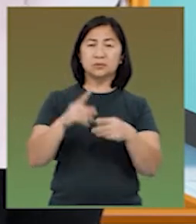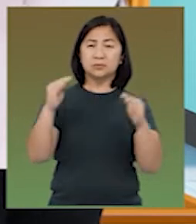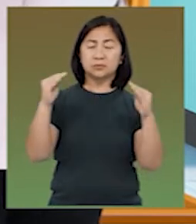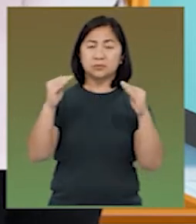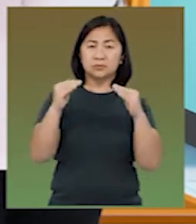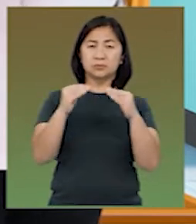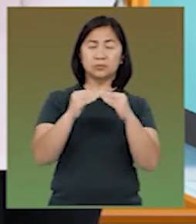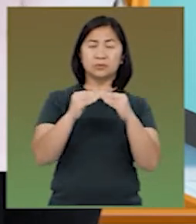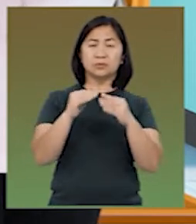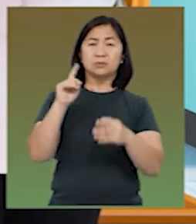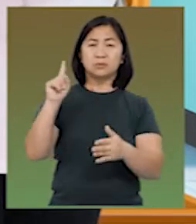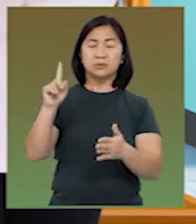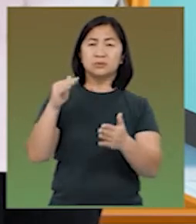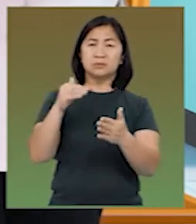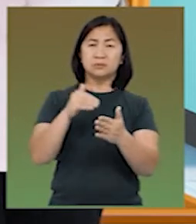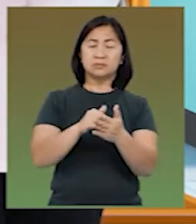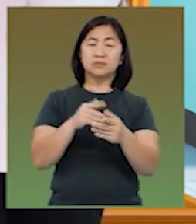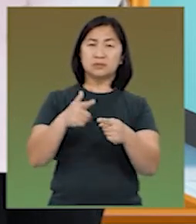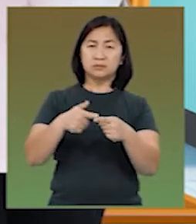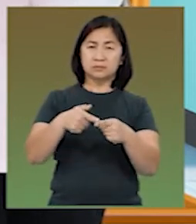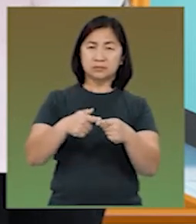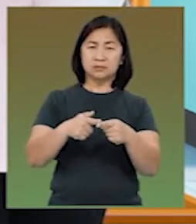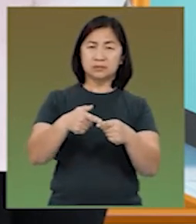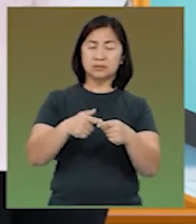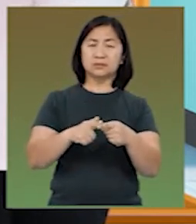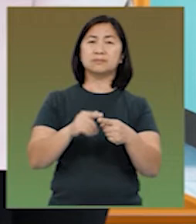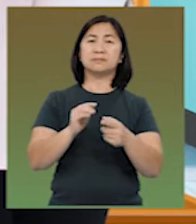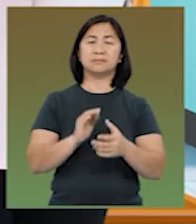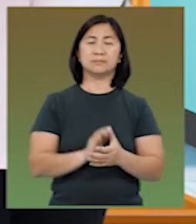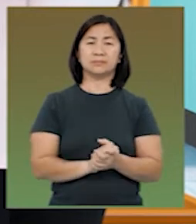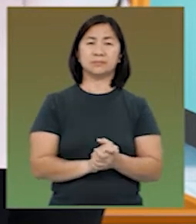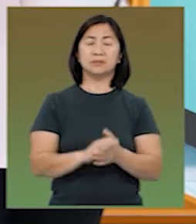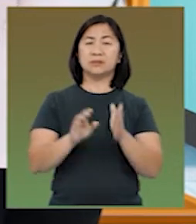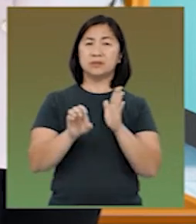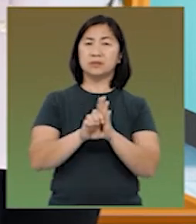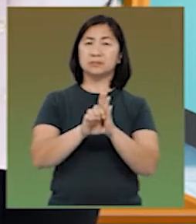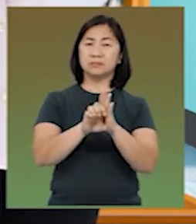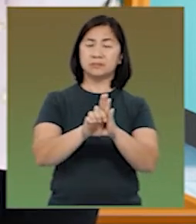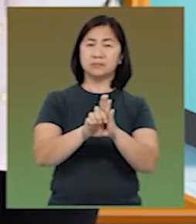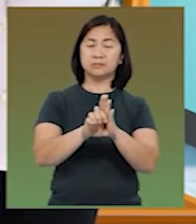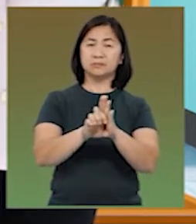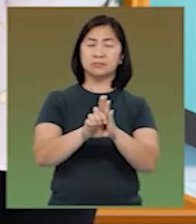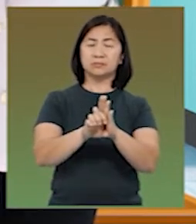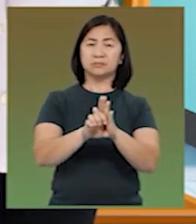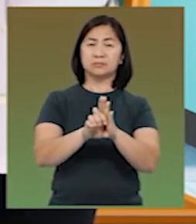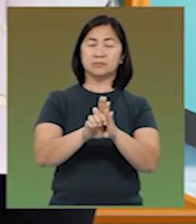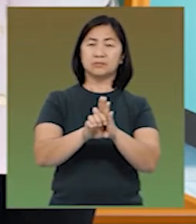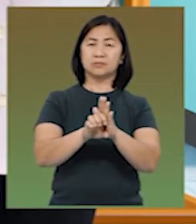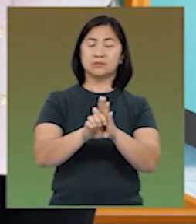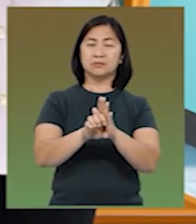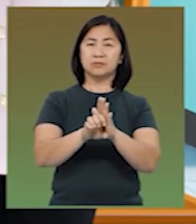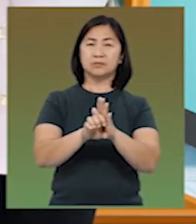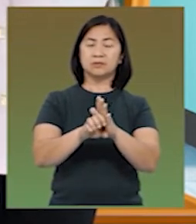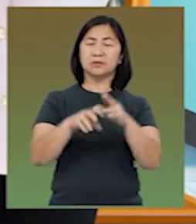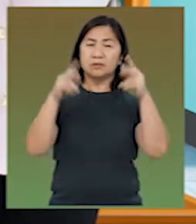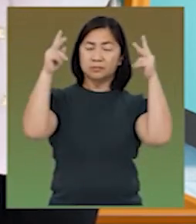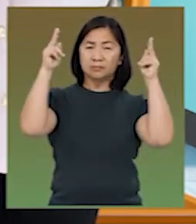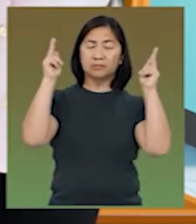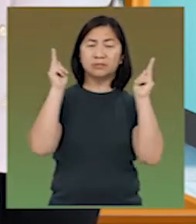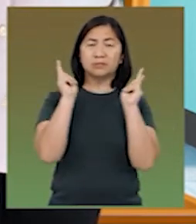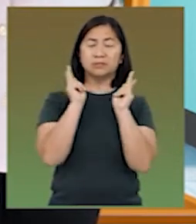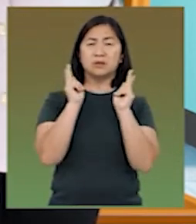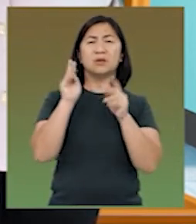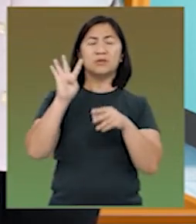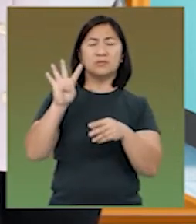is equal to 1,000 grams. Halimbawa, ang kalabasa ay